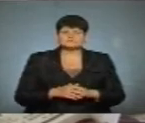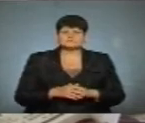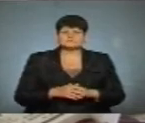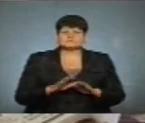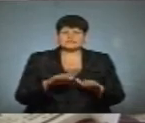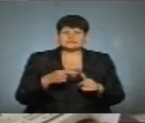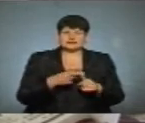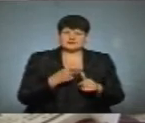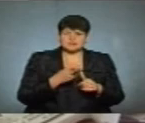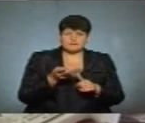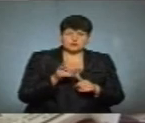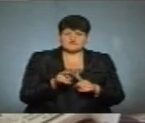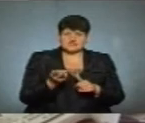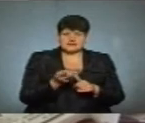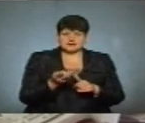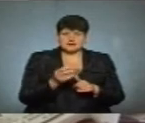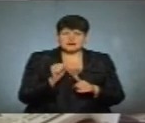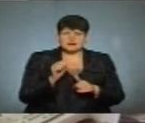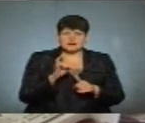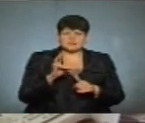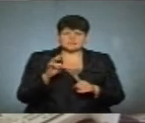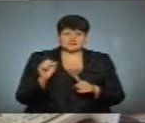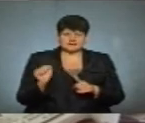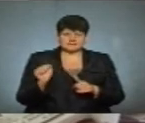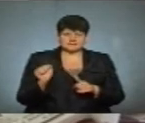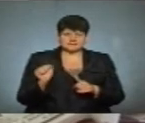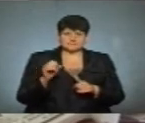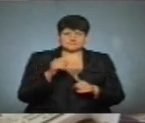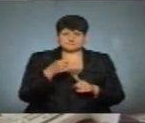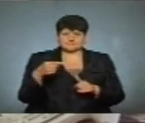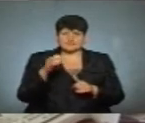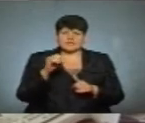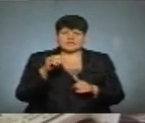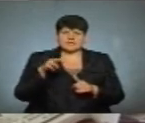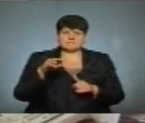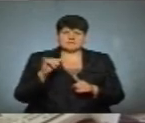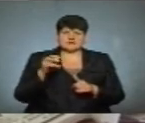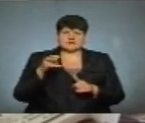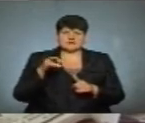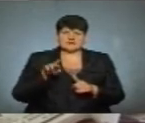Дали ім'я, подвійне ім'я Анна Емілія.